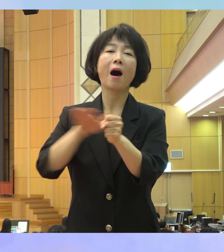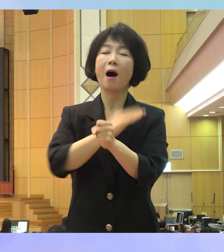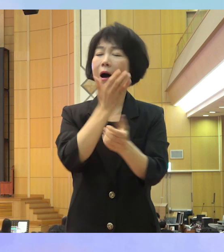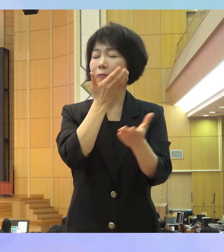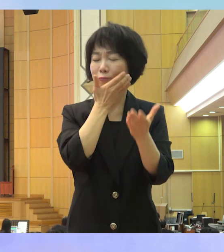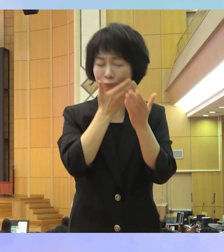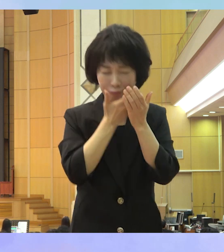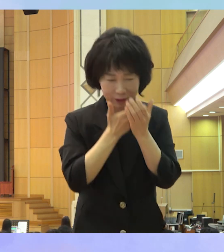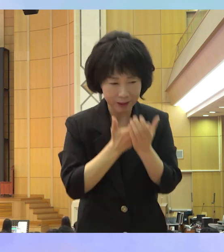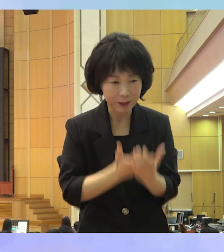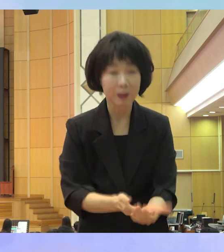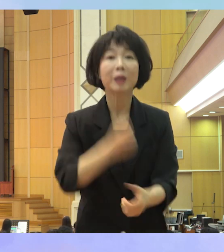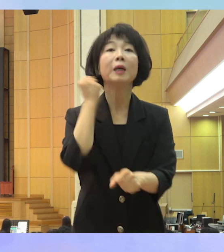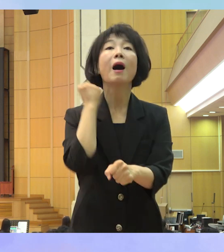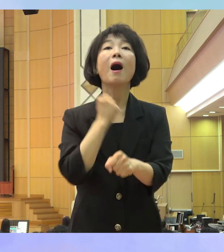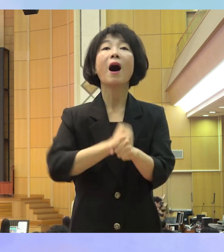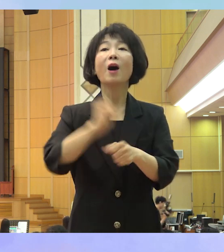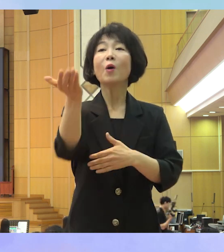사랑